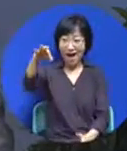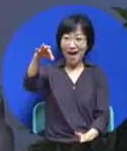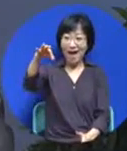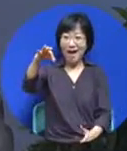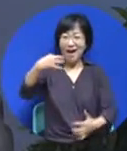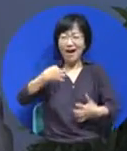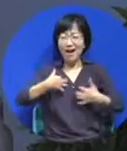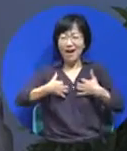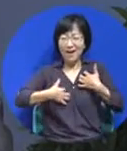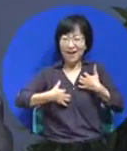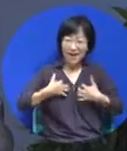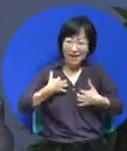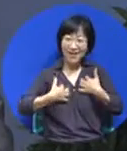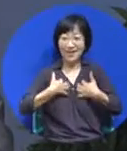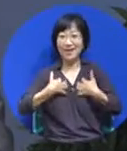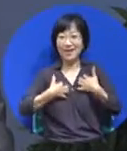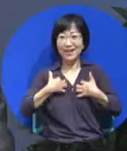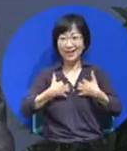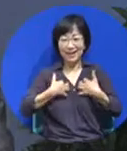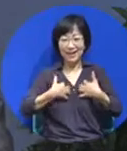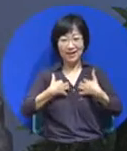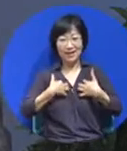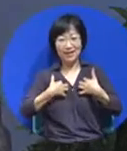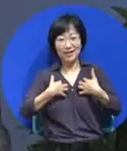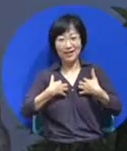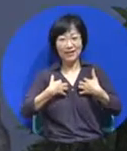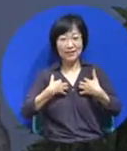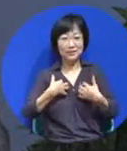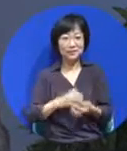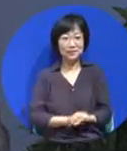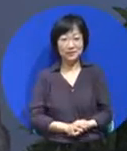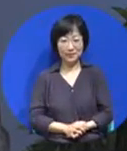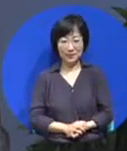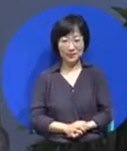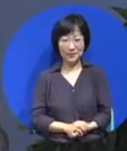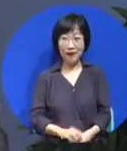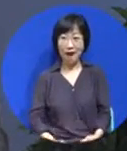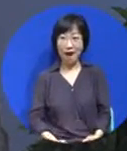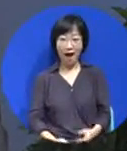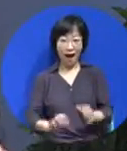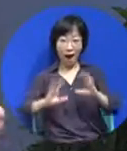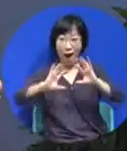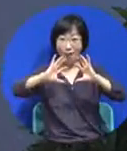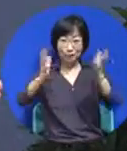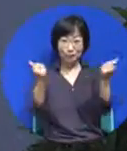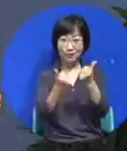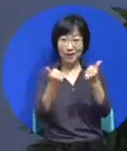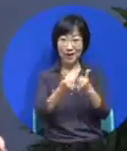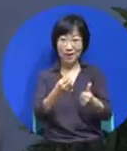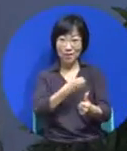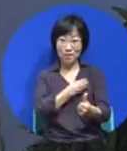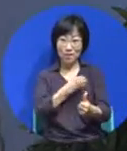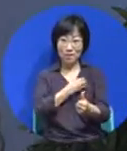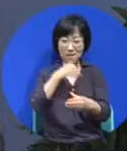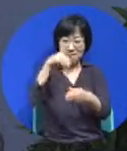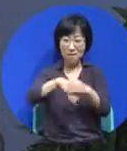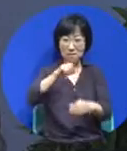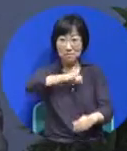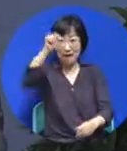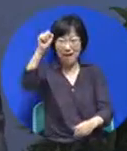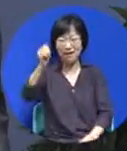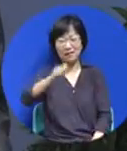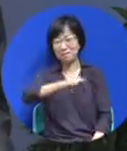excited and wonder how I could find it. 그래서 뭐 아주 뭐 국회의원 당선된 것보다 더 기쁜 일은 I probably was happier